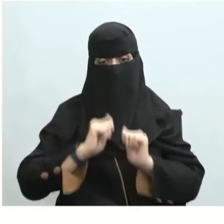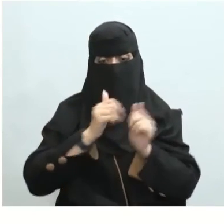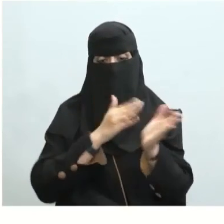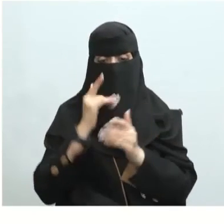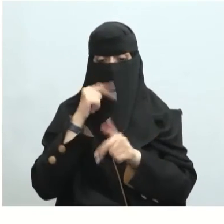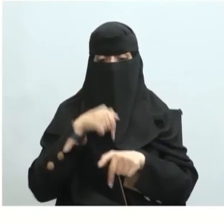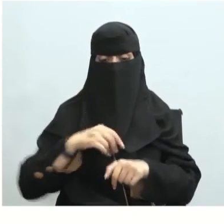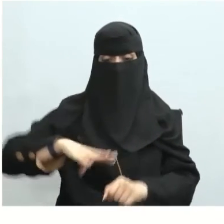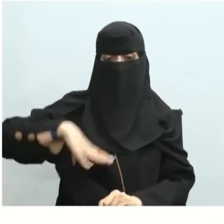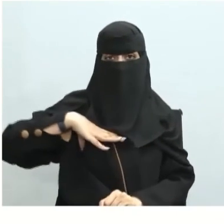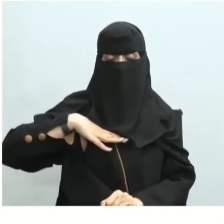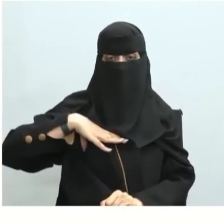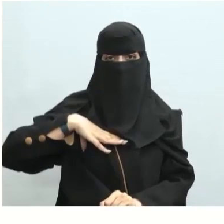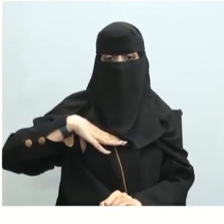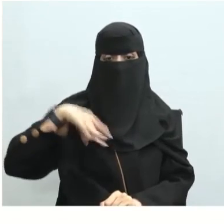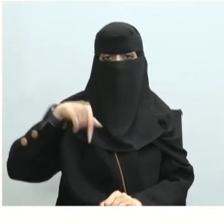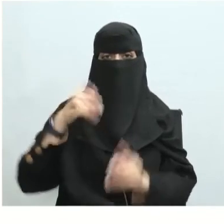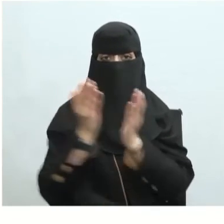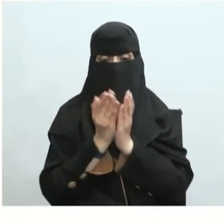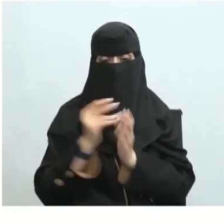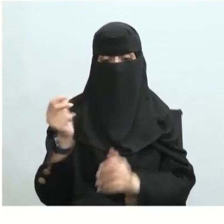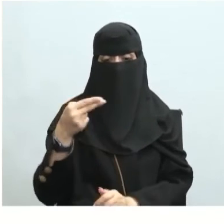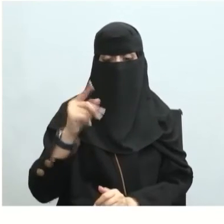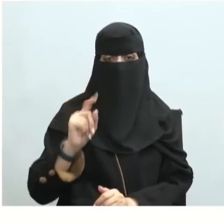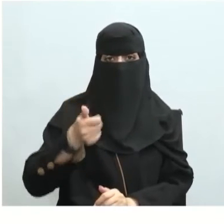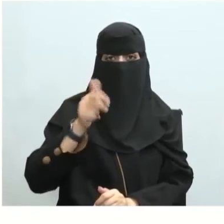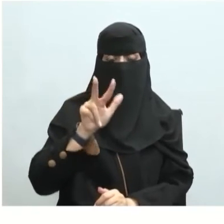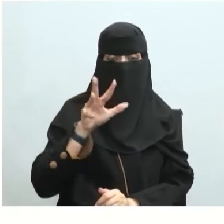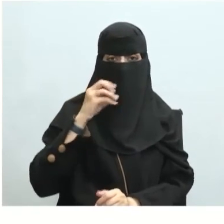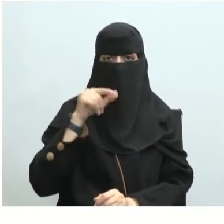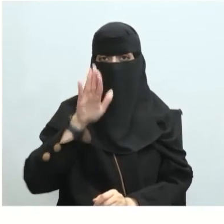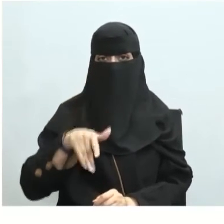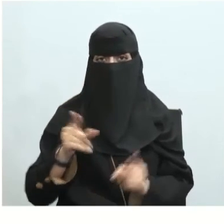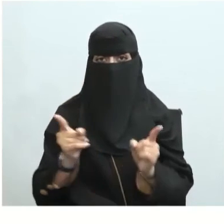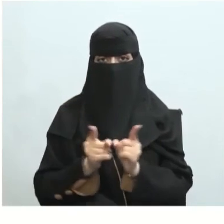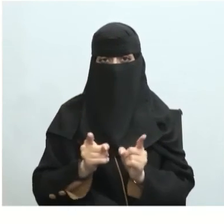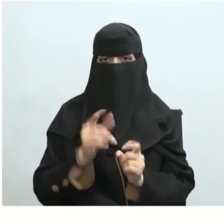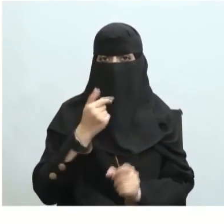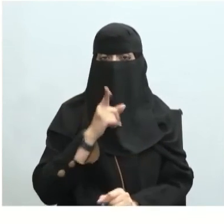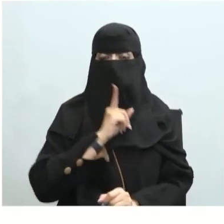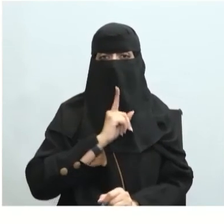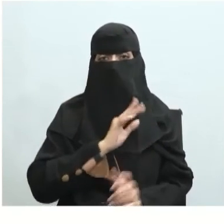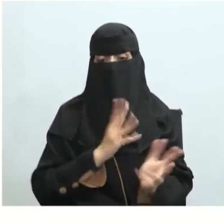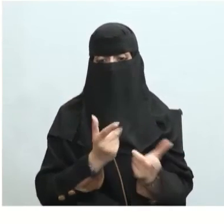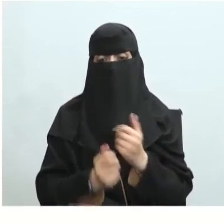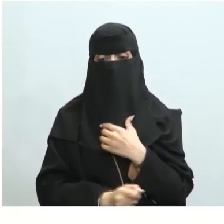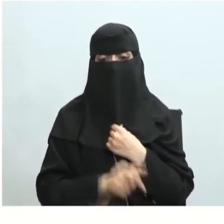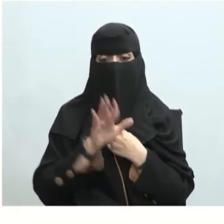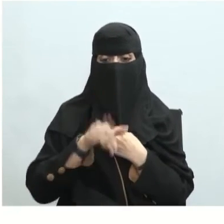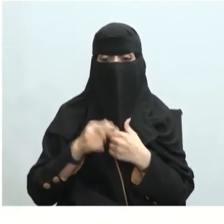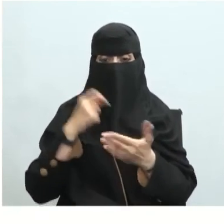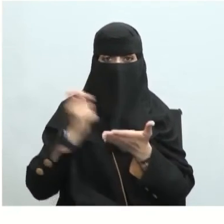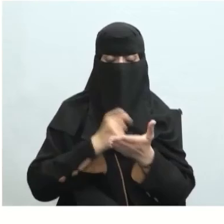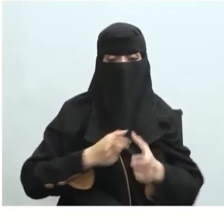مثلا اسم اسمه عبد الله بن احمد مثلا ثم تذكر التاريخ ثم تذكر التاريخ كذلك هنا اكتب